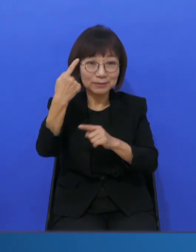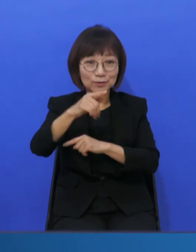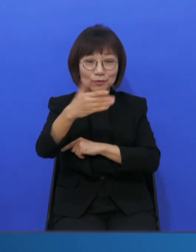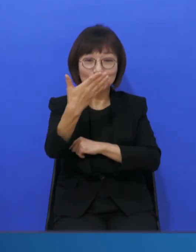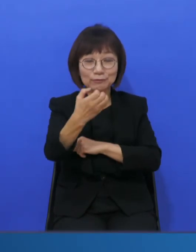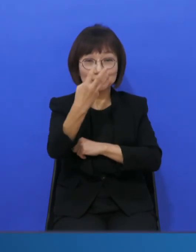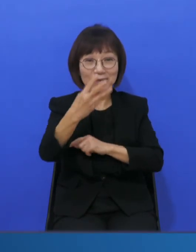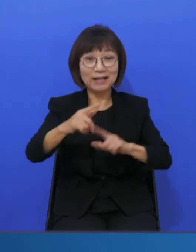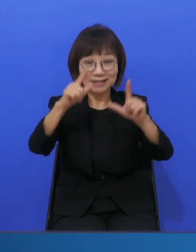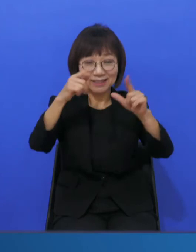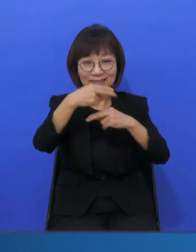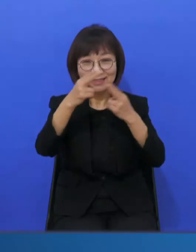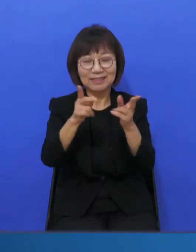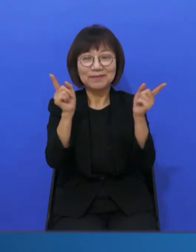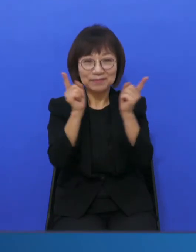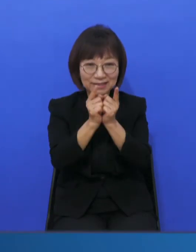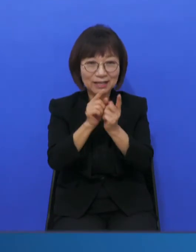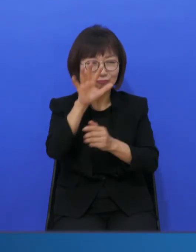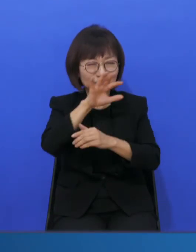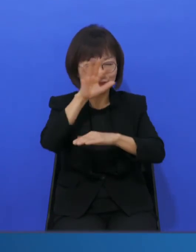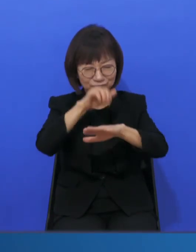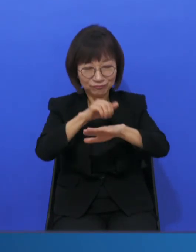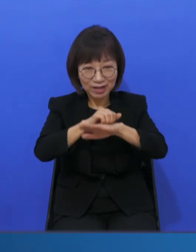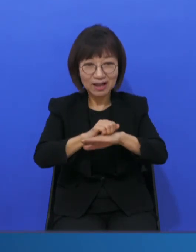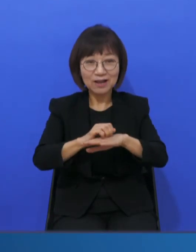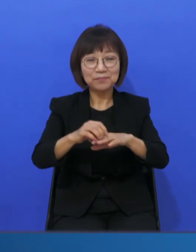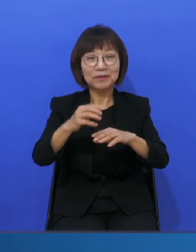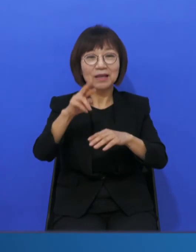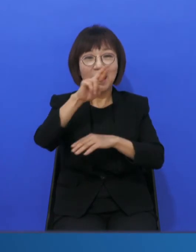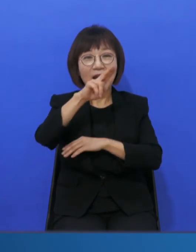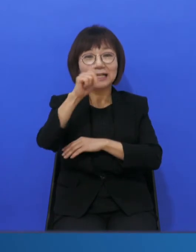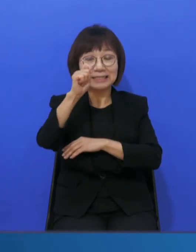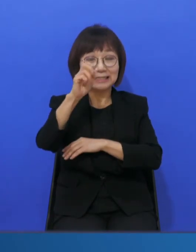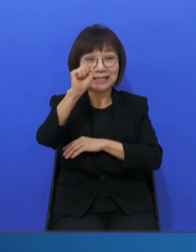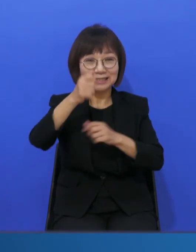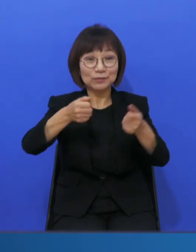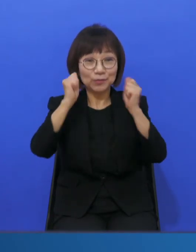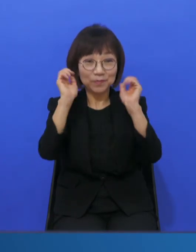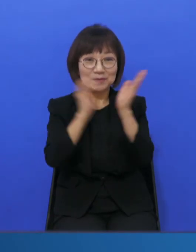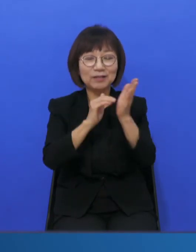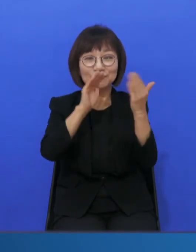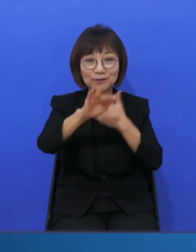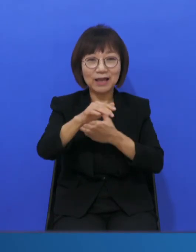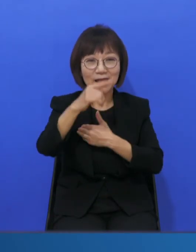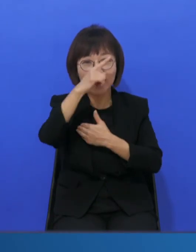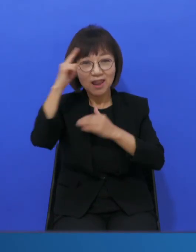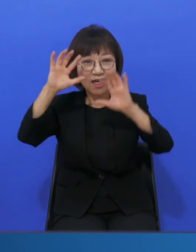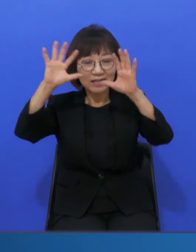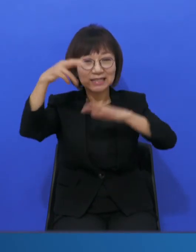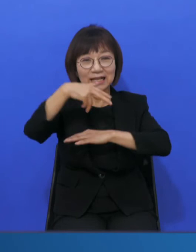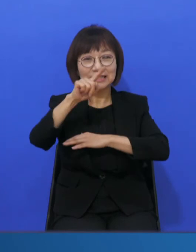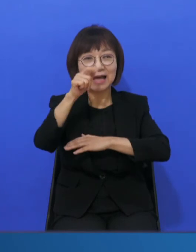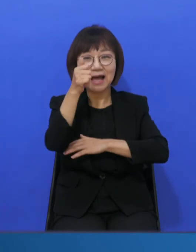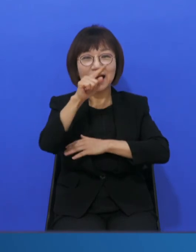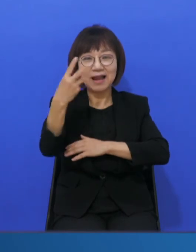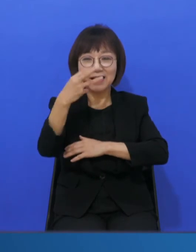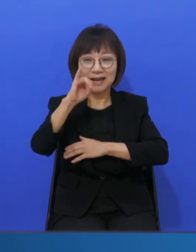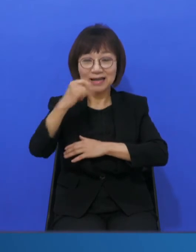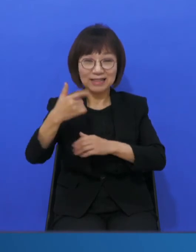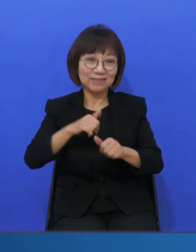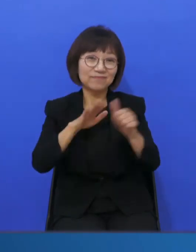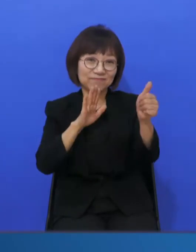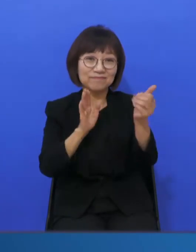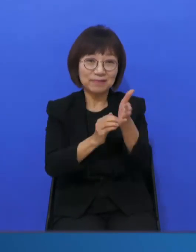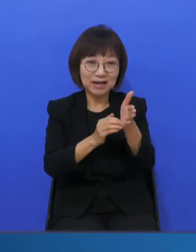접하시고 훈련받으시며 2010년 렘넌트 신학교 졸업 후 2011년 러시아 사할린으로 파송받으셨습니다.